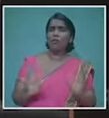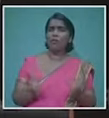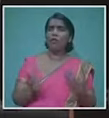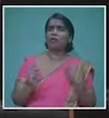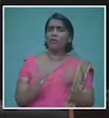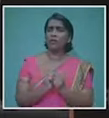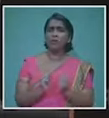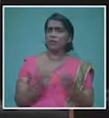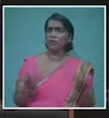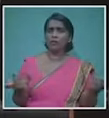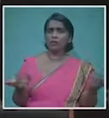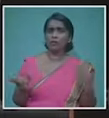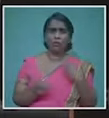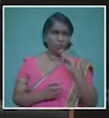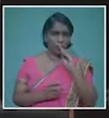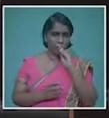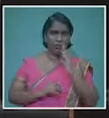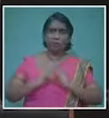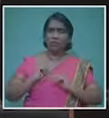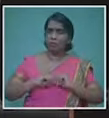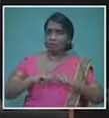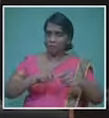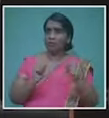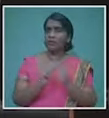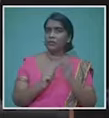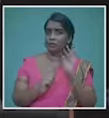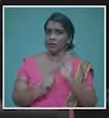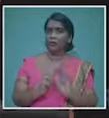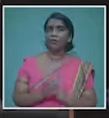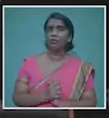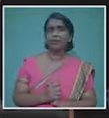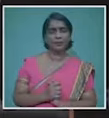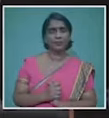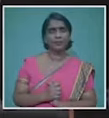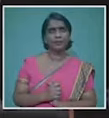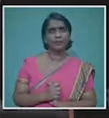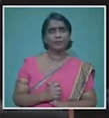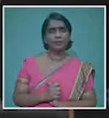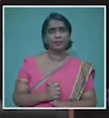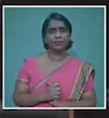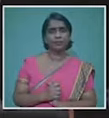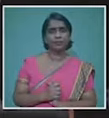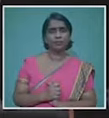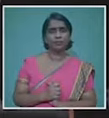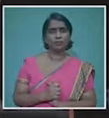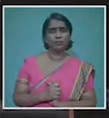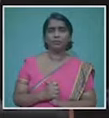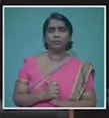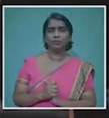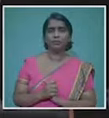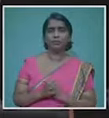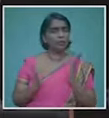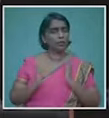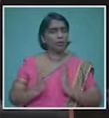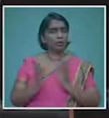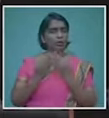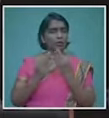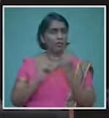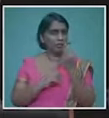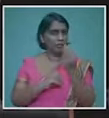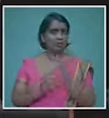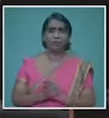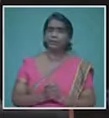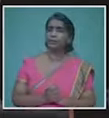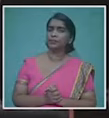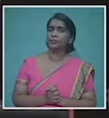කළා තියෙන්නේ අඩු ගානේ අපි ක්‍රියා කළා මේවා කළා තියෙනවා ක්‍රිමිනල් ඩිෆමේෂන් නැති කළා තියෙනවා